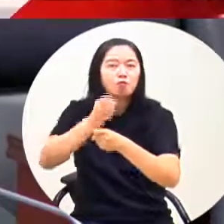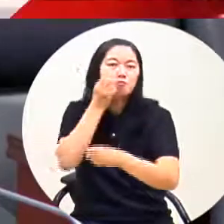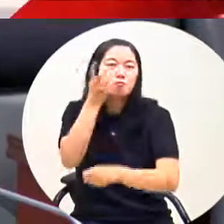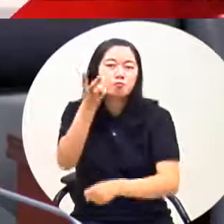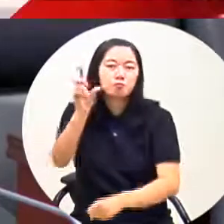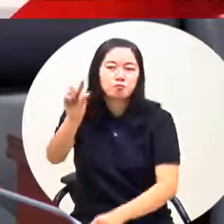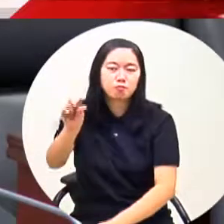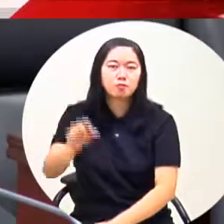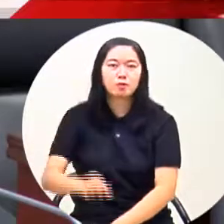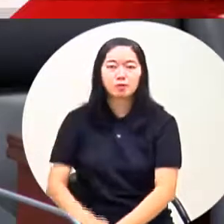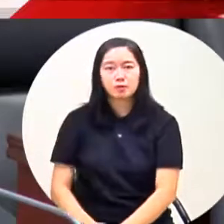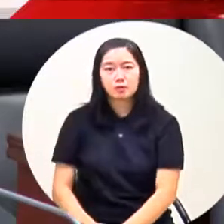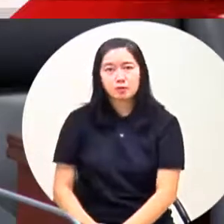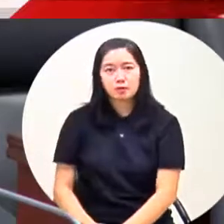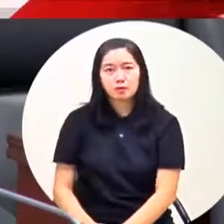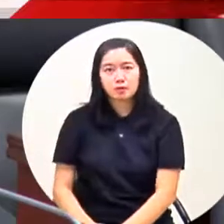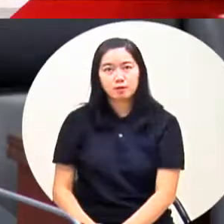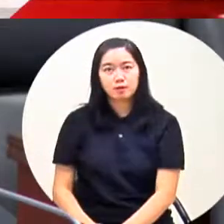放，